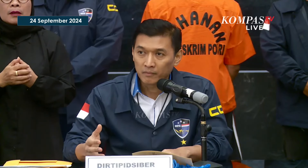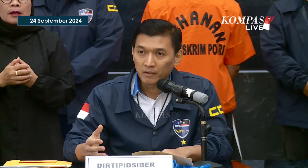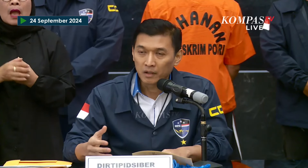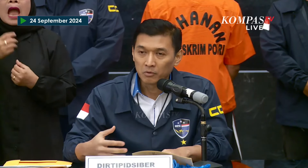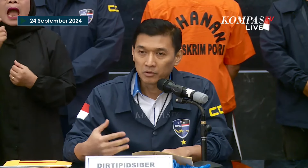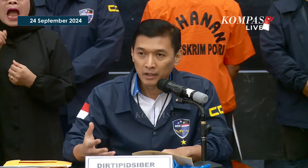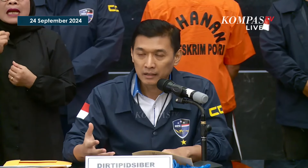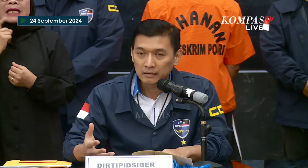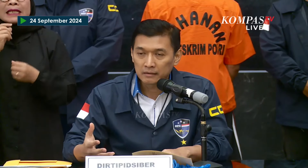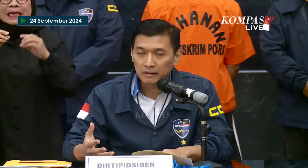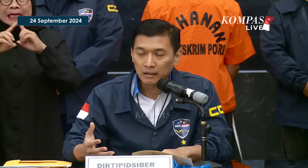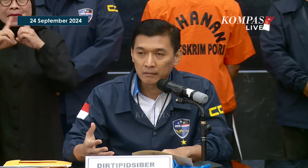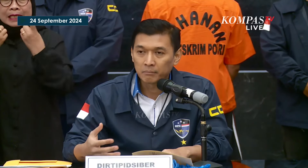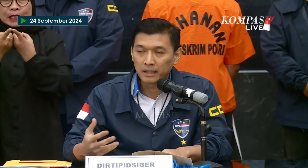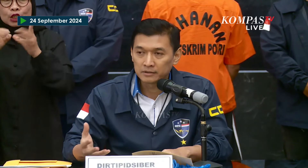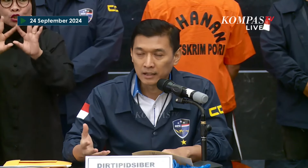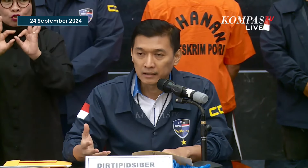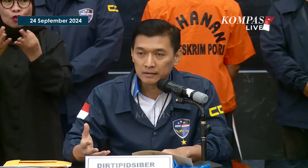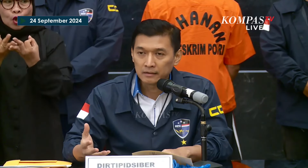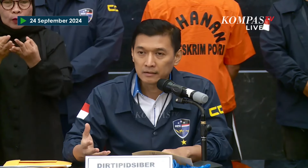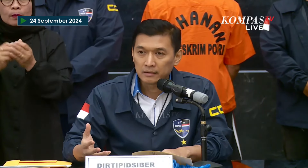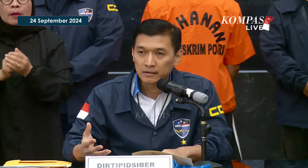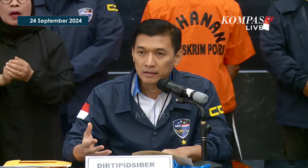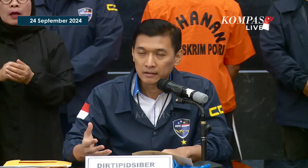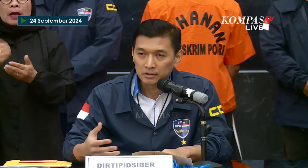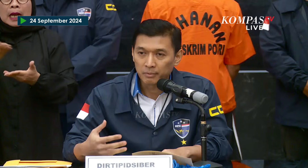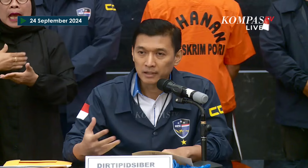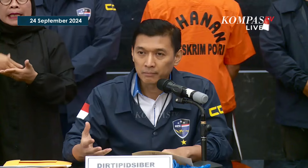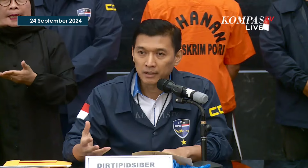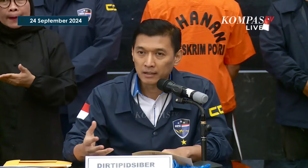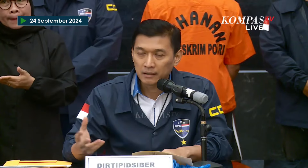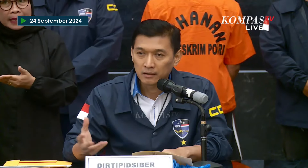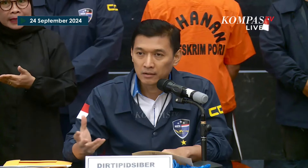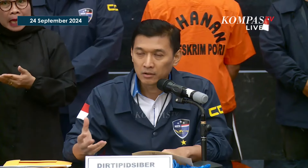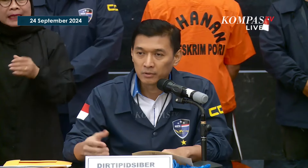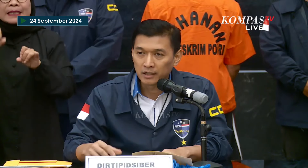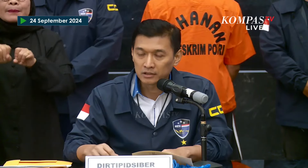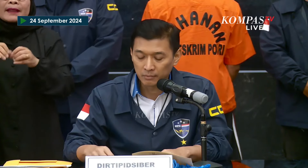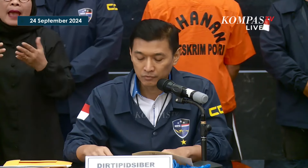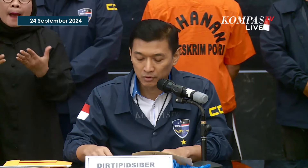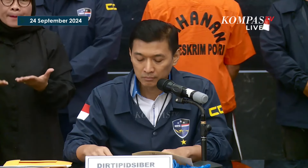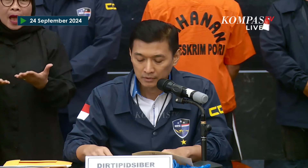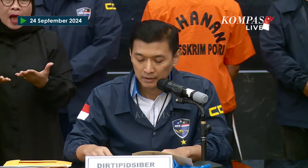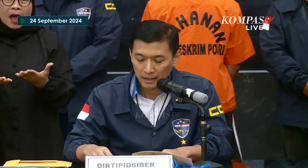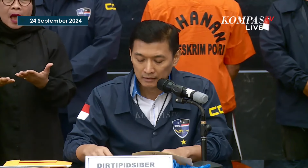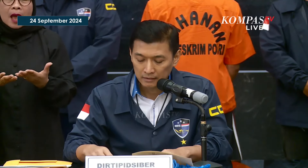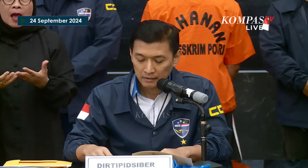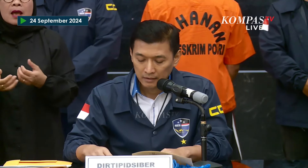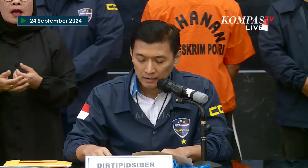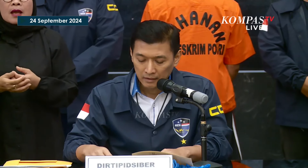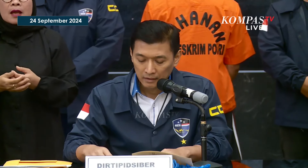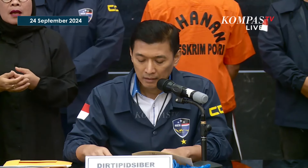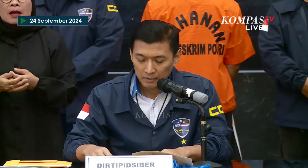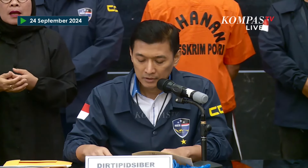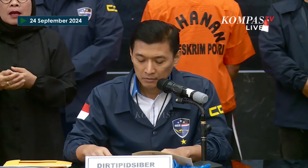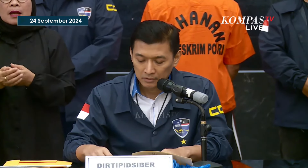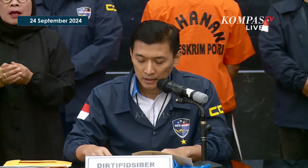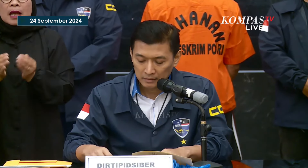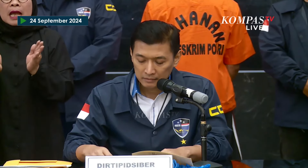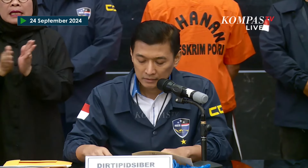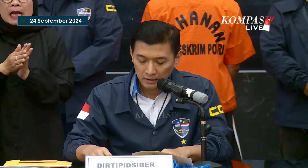Forum, kemudian mempelajari seperti apa komunikasi di Bridge Forum, dan